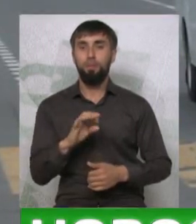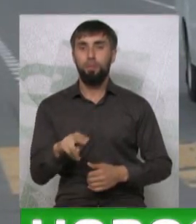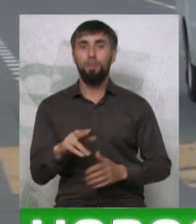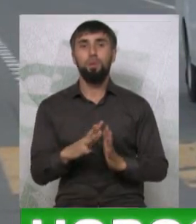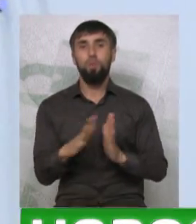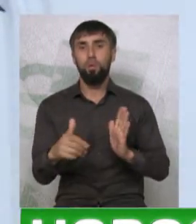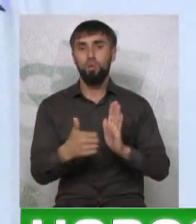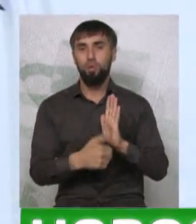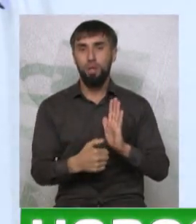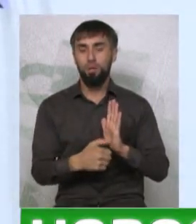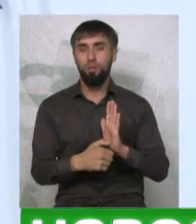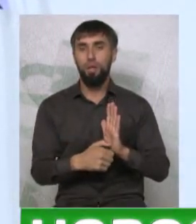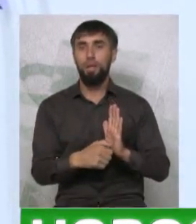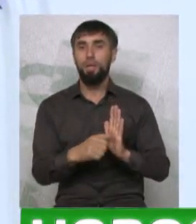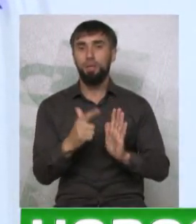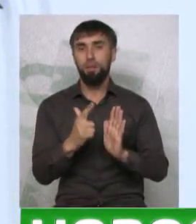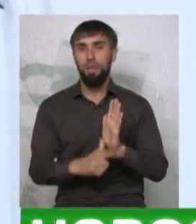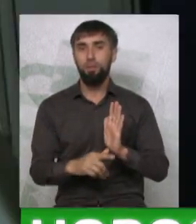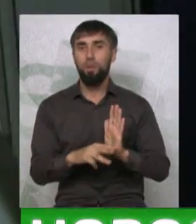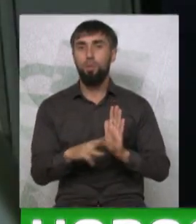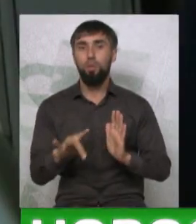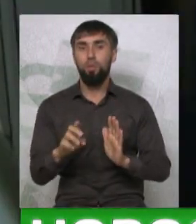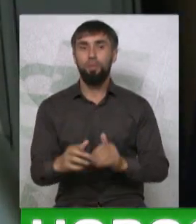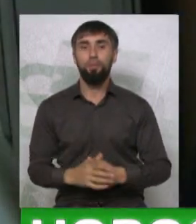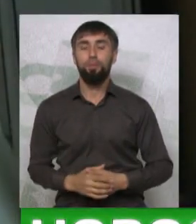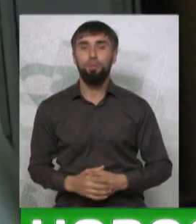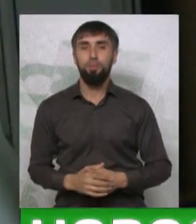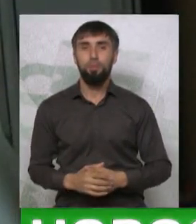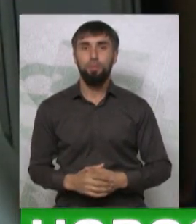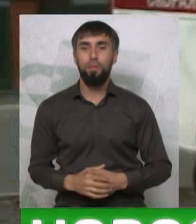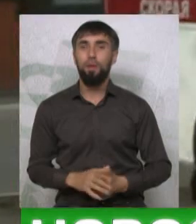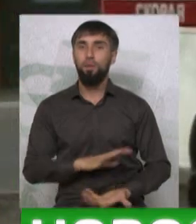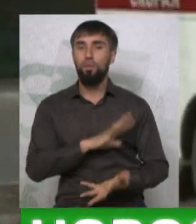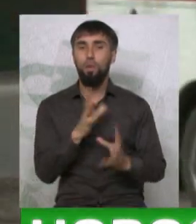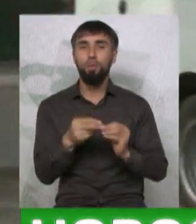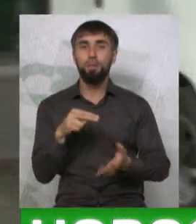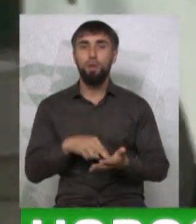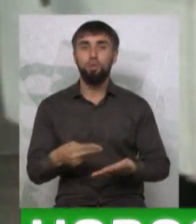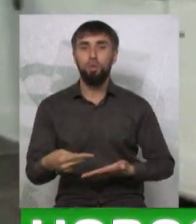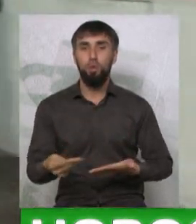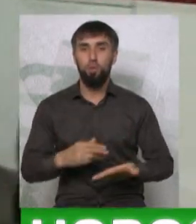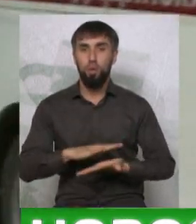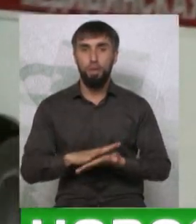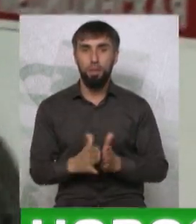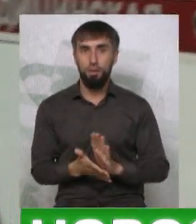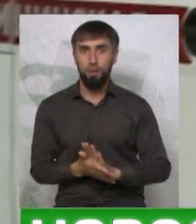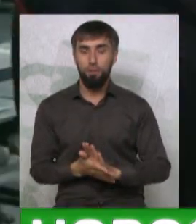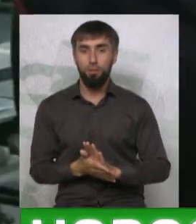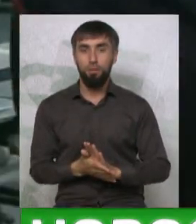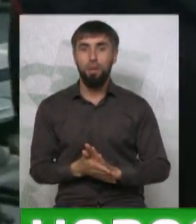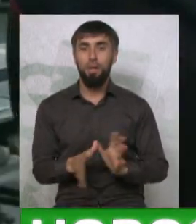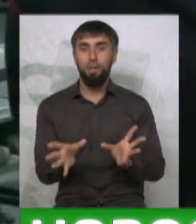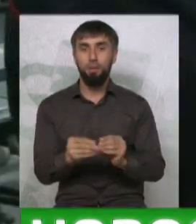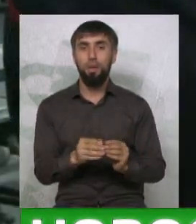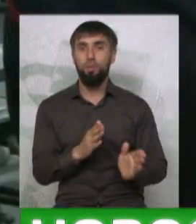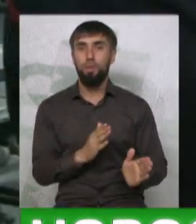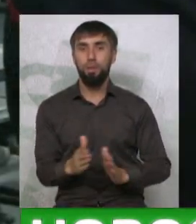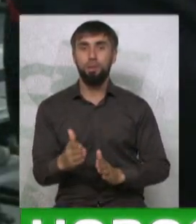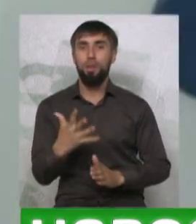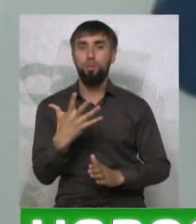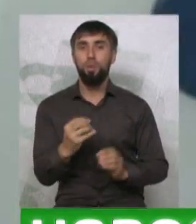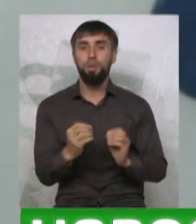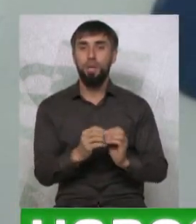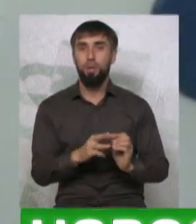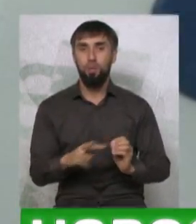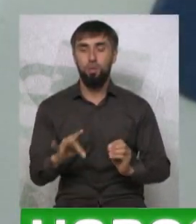больше 672 миллионов рублей. Общая стоимость заключенных контрактов с ними порядка